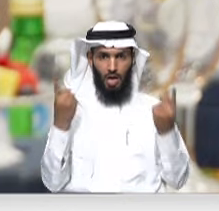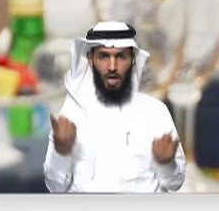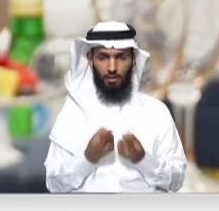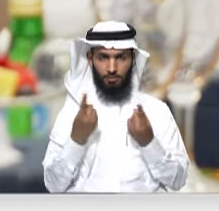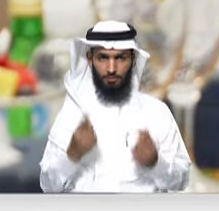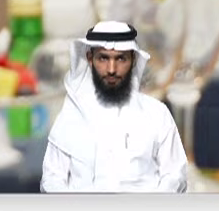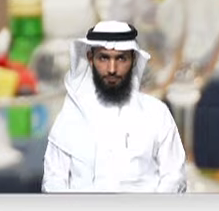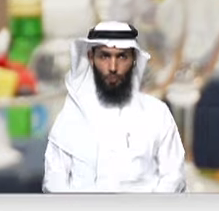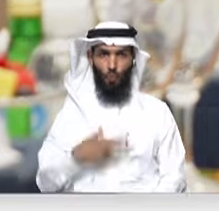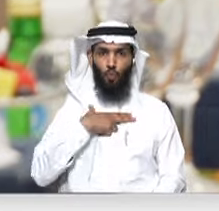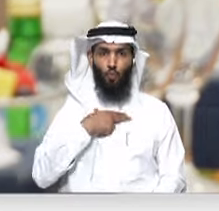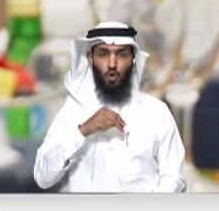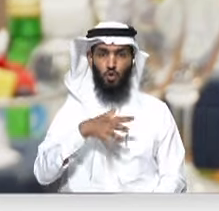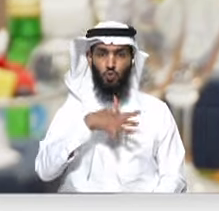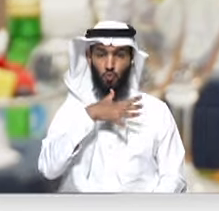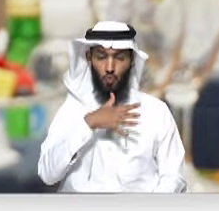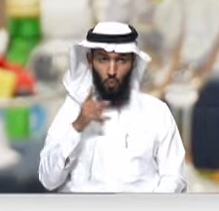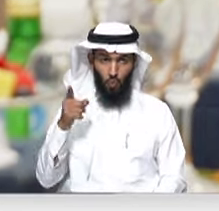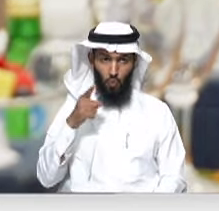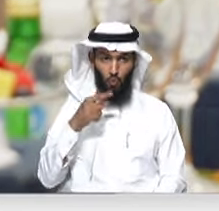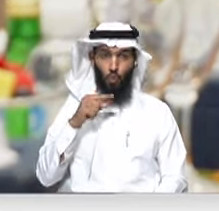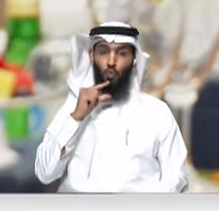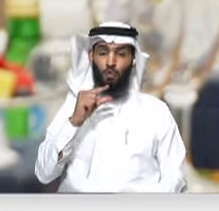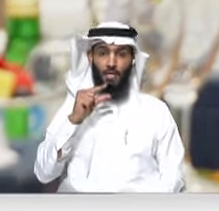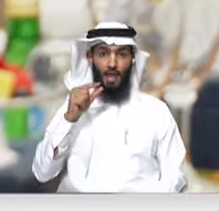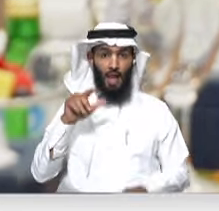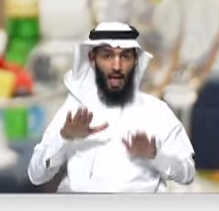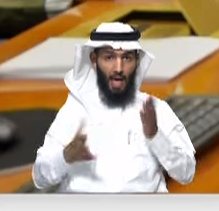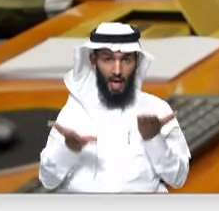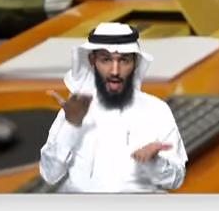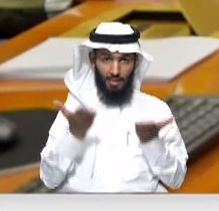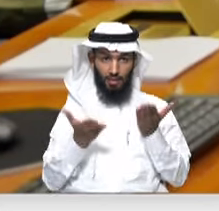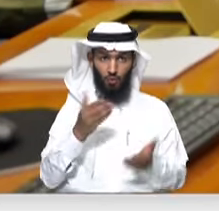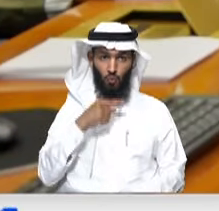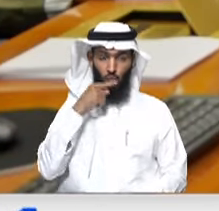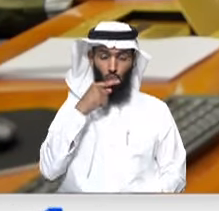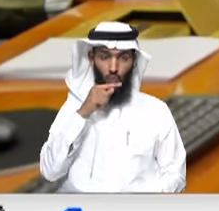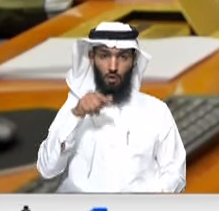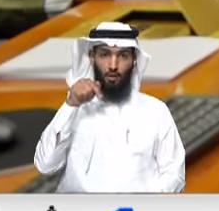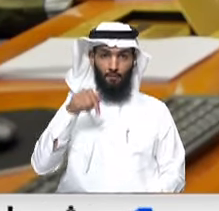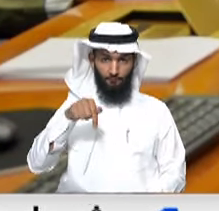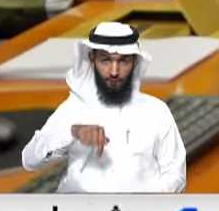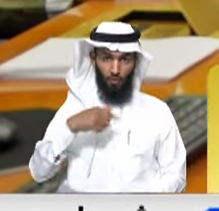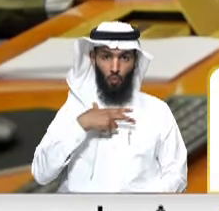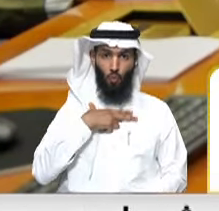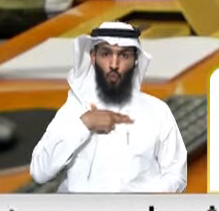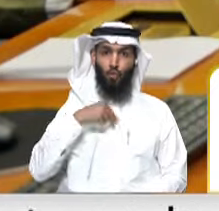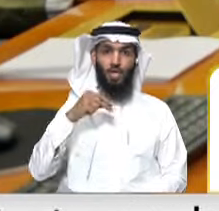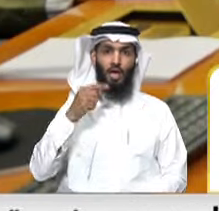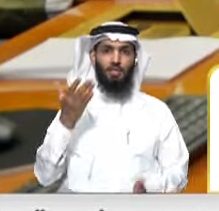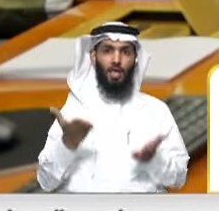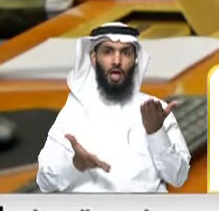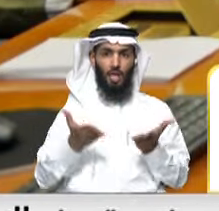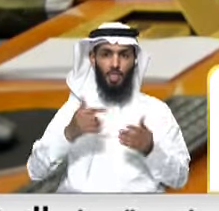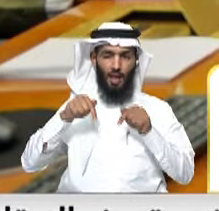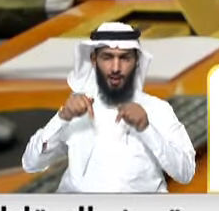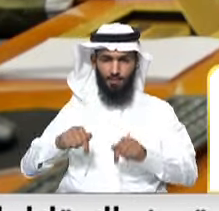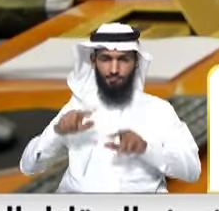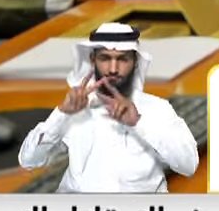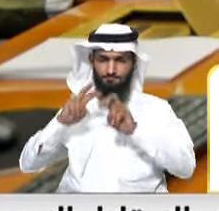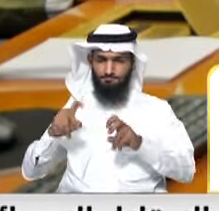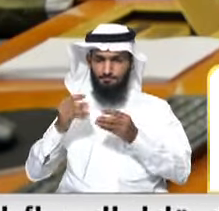والشؤون الإسلامية الدكتور محمد إبراهيم الوسمي مجلس الوزراء علما بقيام وزارة العدل بإعداد مشروع